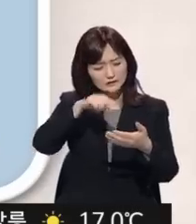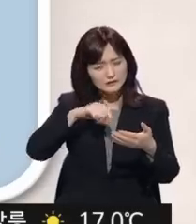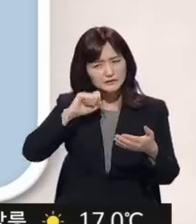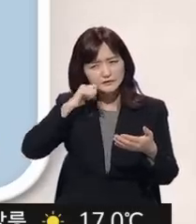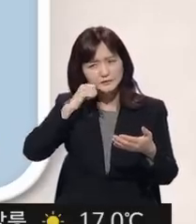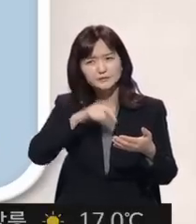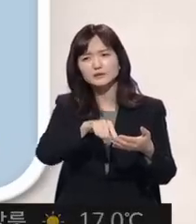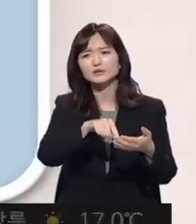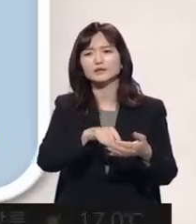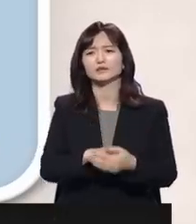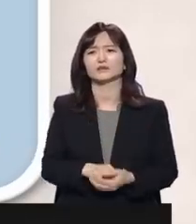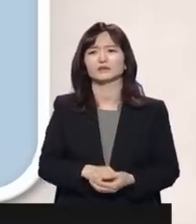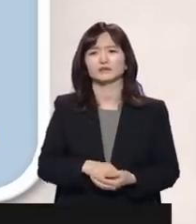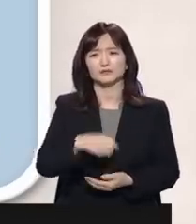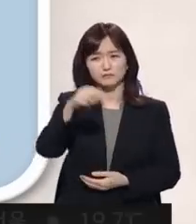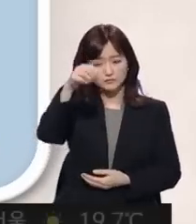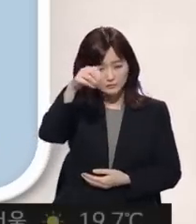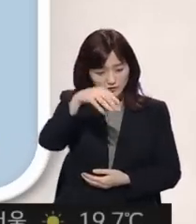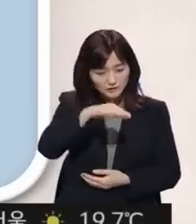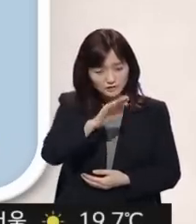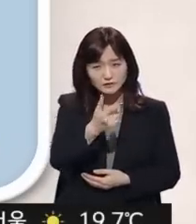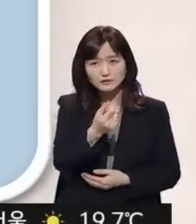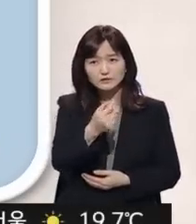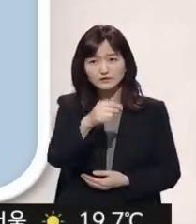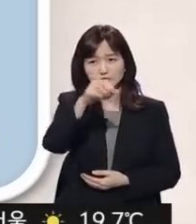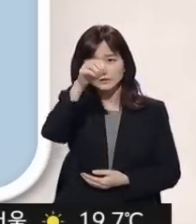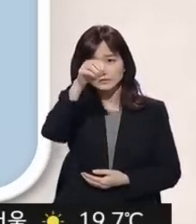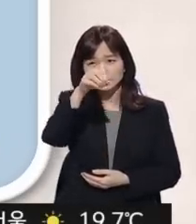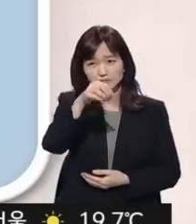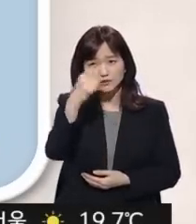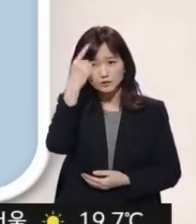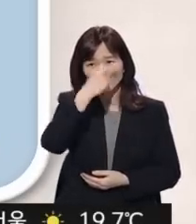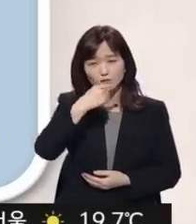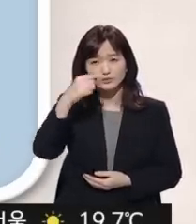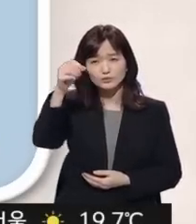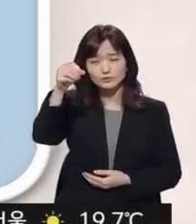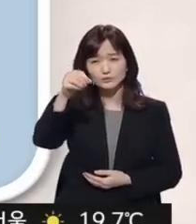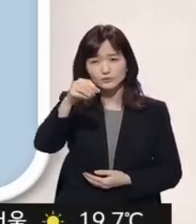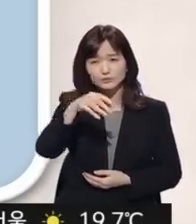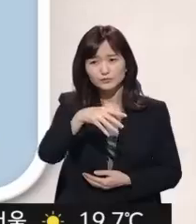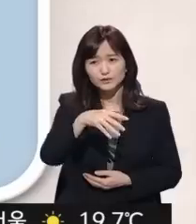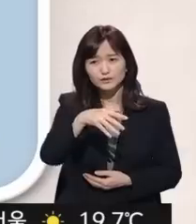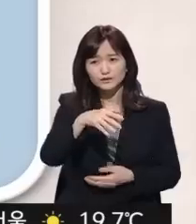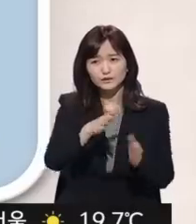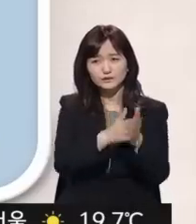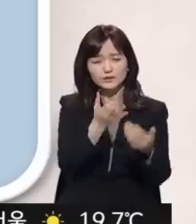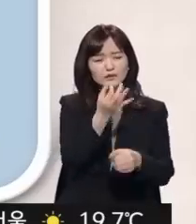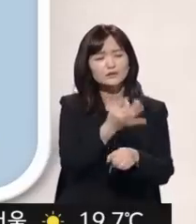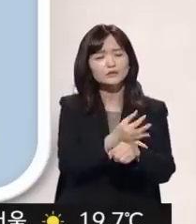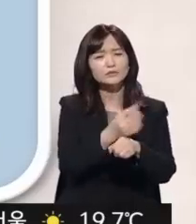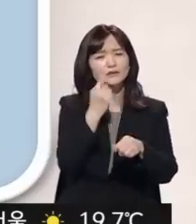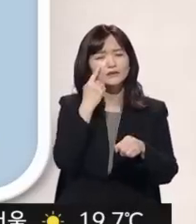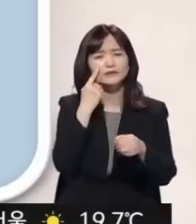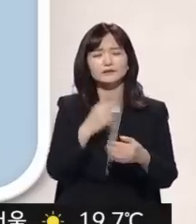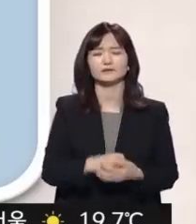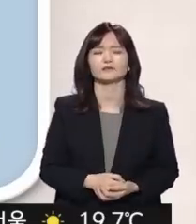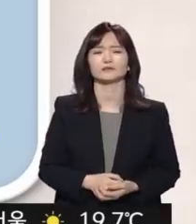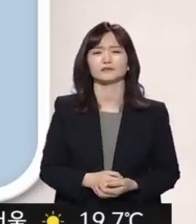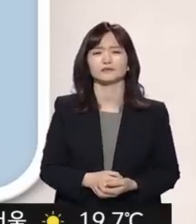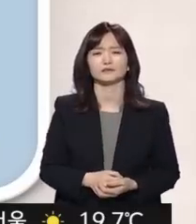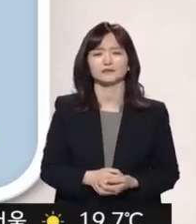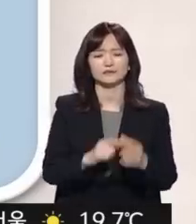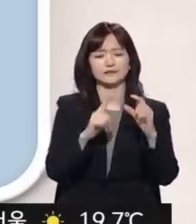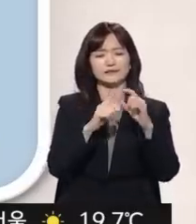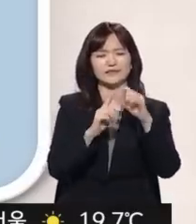되는 것 같다고 말을 했는데 얼른 빚 갖고 책을 사보든지 했는데 그 빚이라는 글자를 그 빚받침을 치읓으로